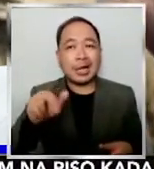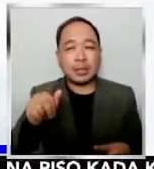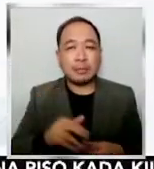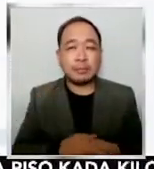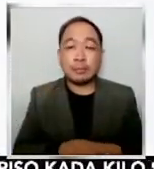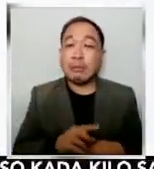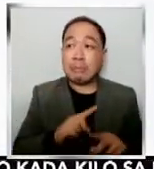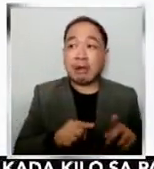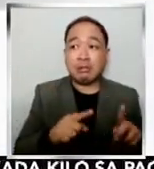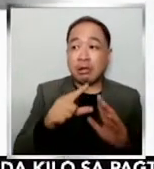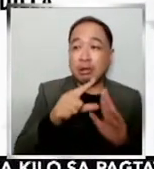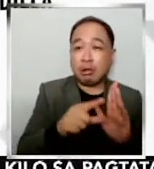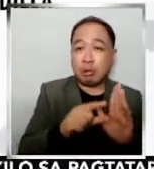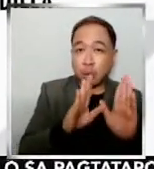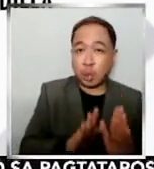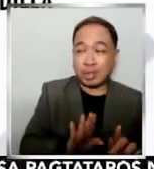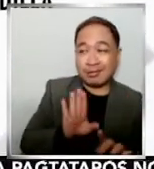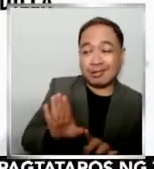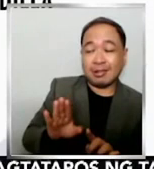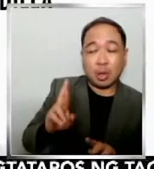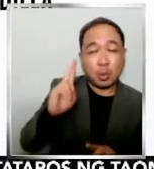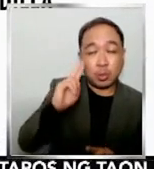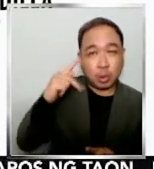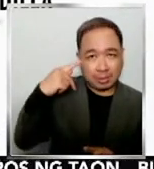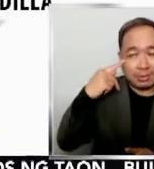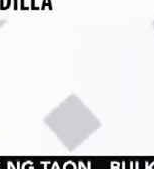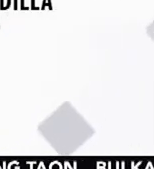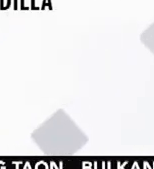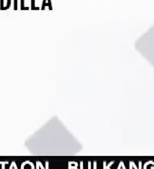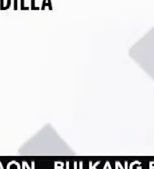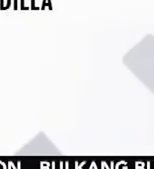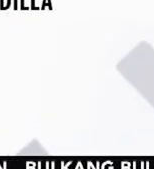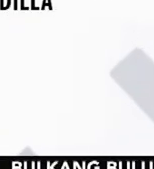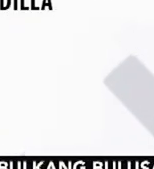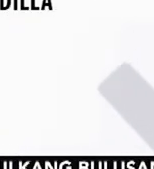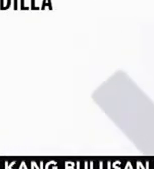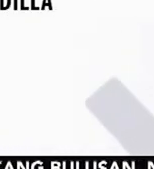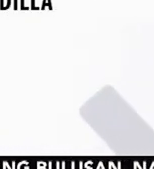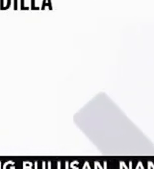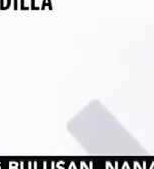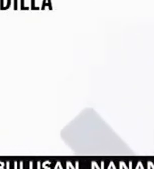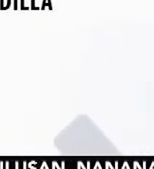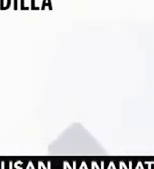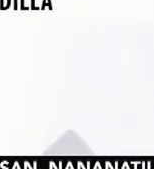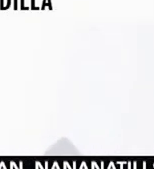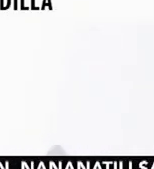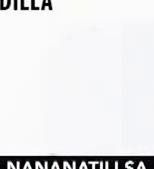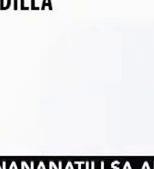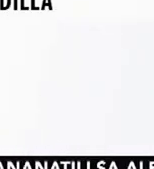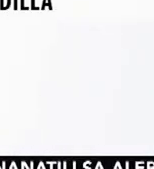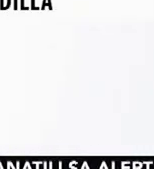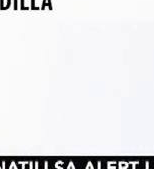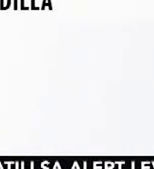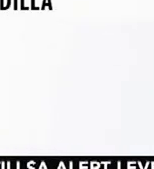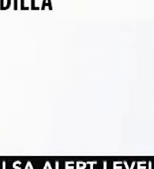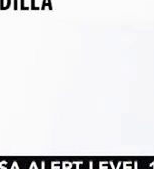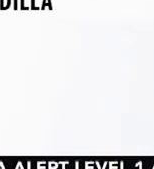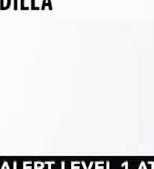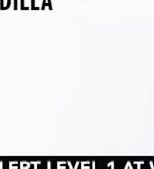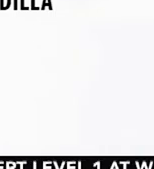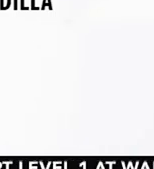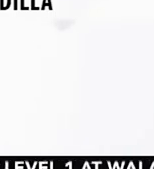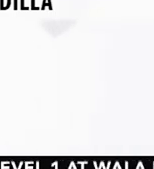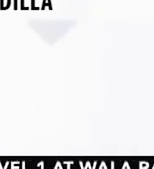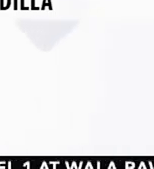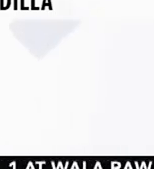Senator-elect. May point naman yung mga senador kasi nga yung committee niya should be headed by a lawyer because of the job of